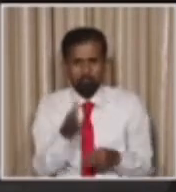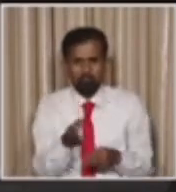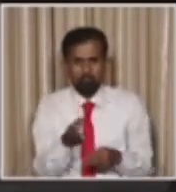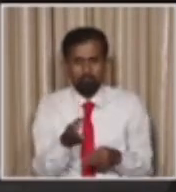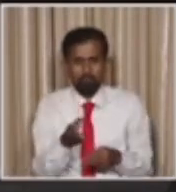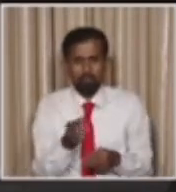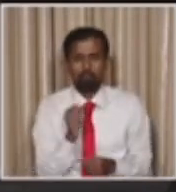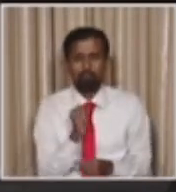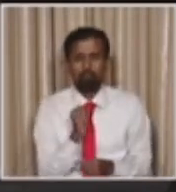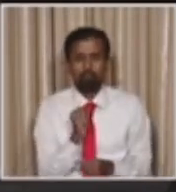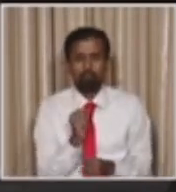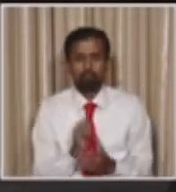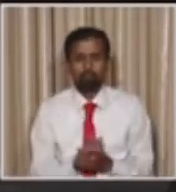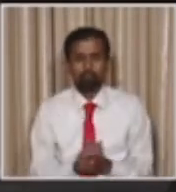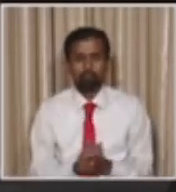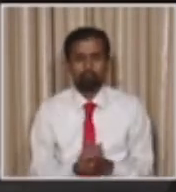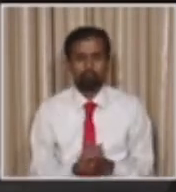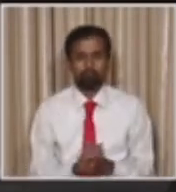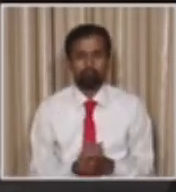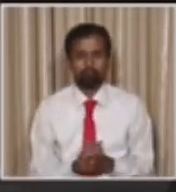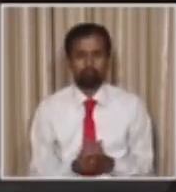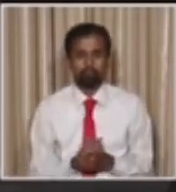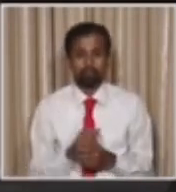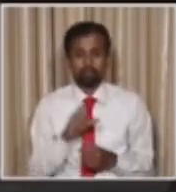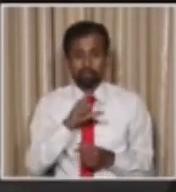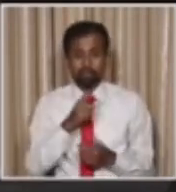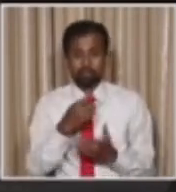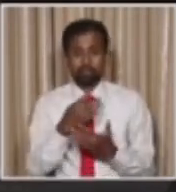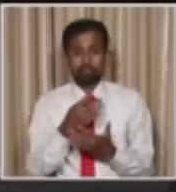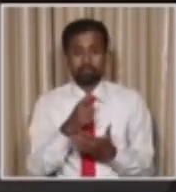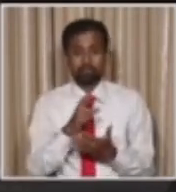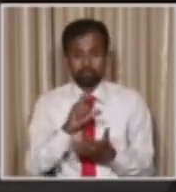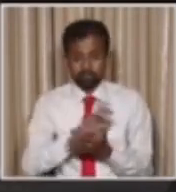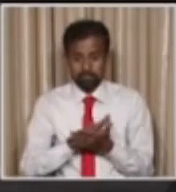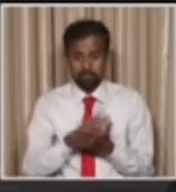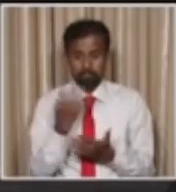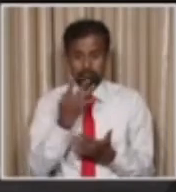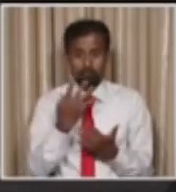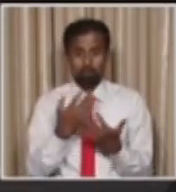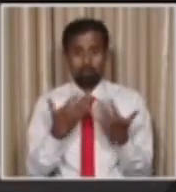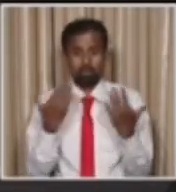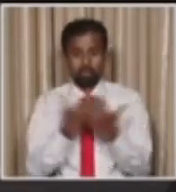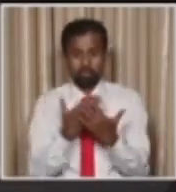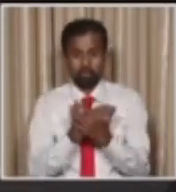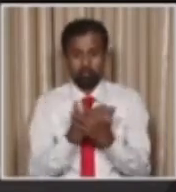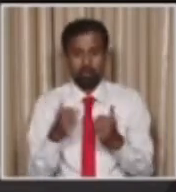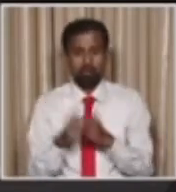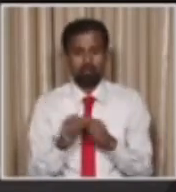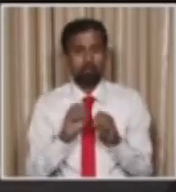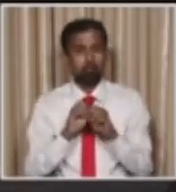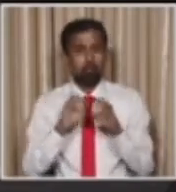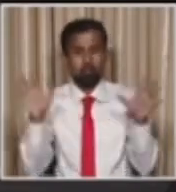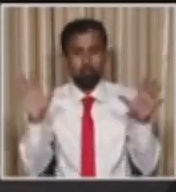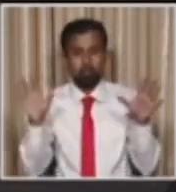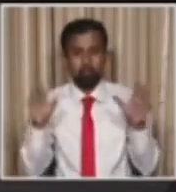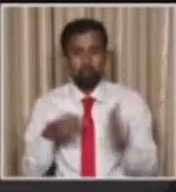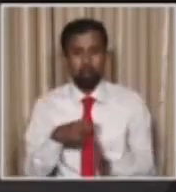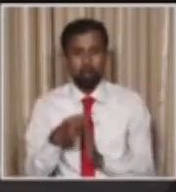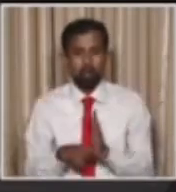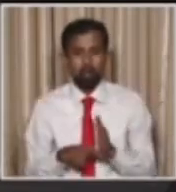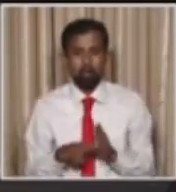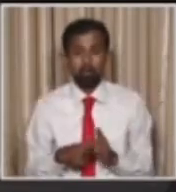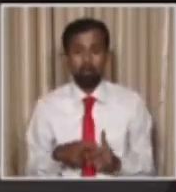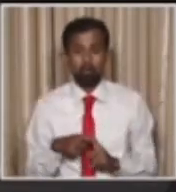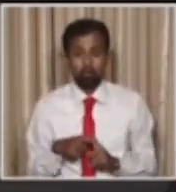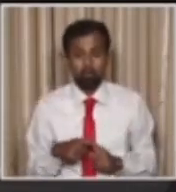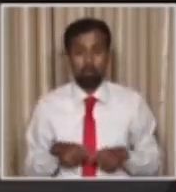මේ මොකද්ද මේ කරන්නේ channel 4 එකෙන් චිත්‍රපටයක් නිර්මාණය කරලා ප්‍රදර්ශනය කරනවා ඒකට ලංකාවේ අපි කෝටි